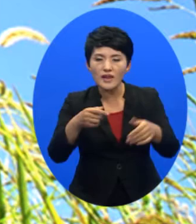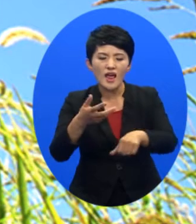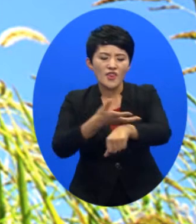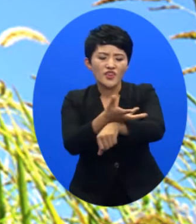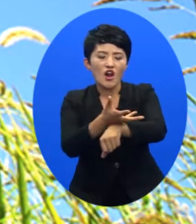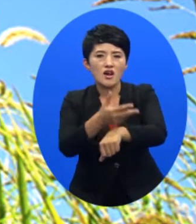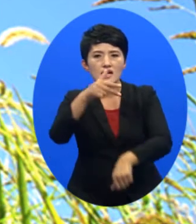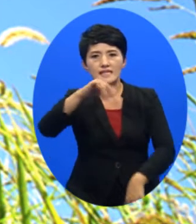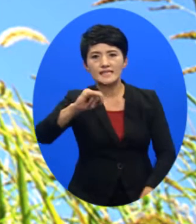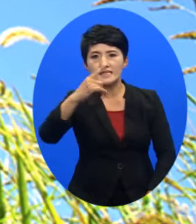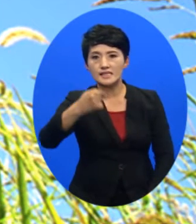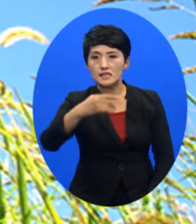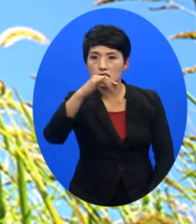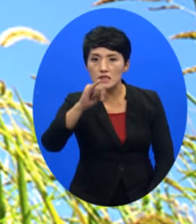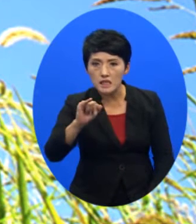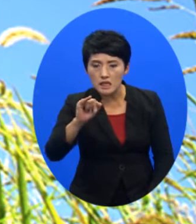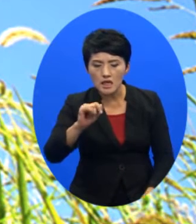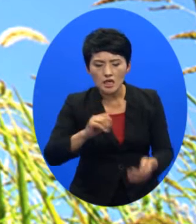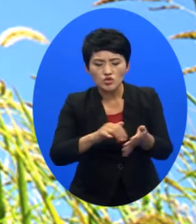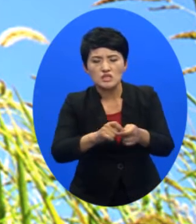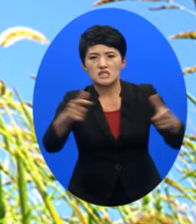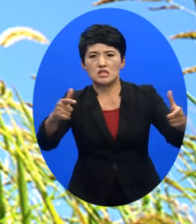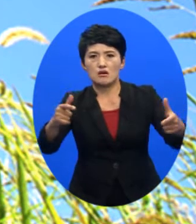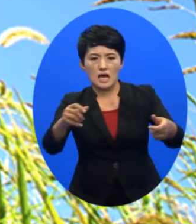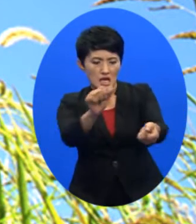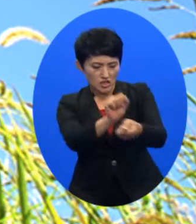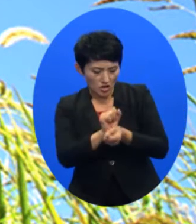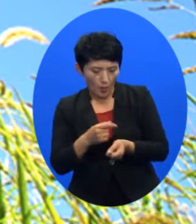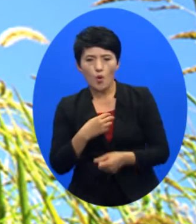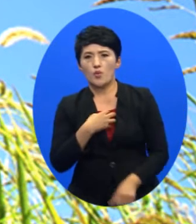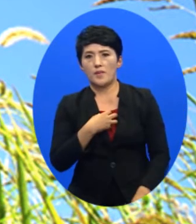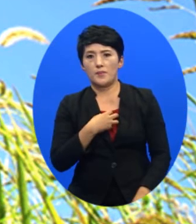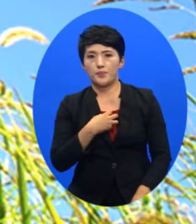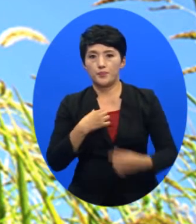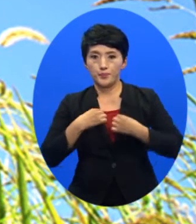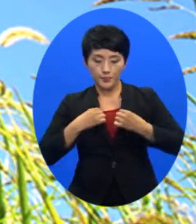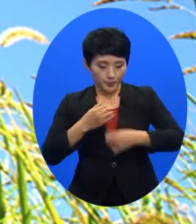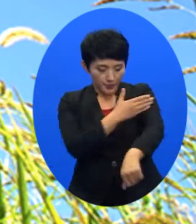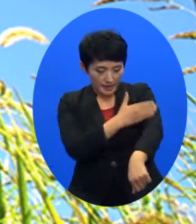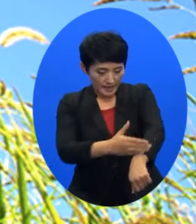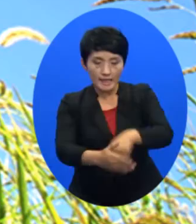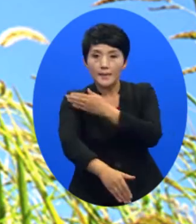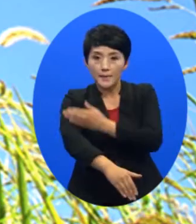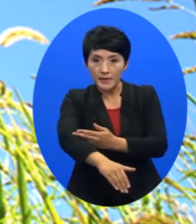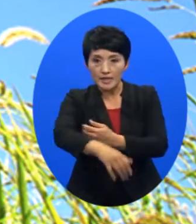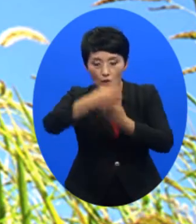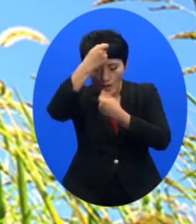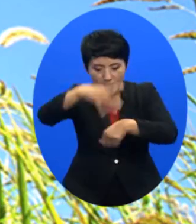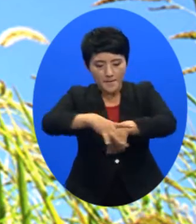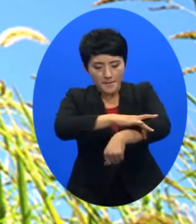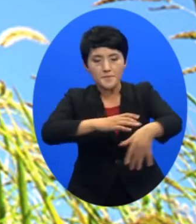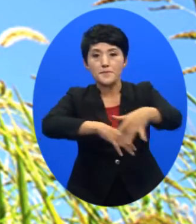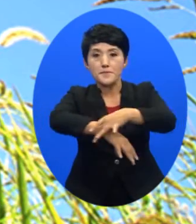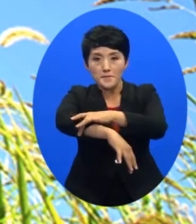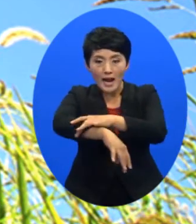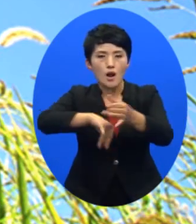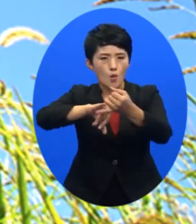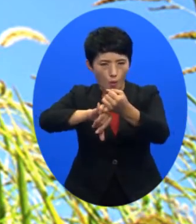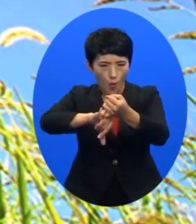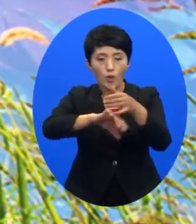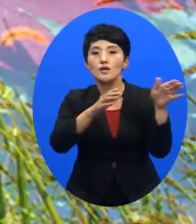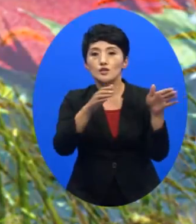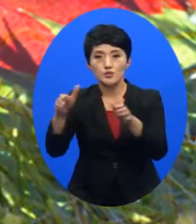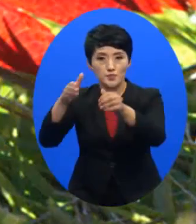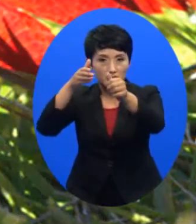털 진드기가 왕성히 활동하는 달이라고 합니다. 긴 옷과 두꺼운 등산화 등으로 최대한 신체의 노출을 줄이셔야